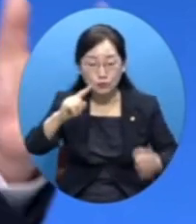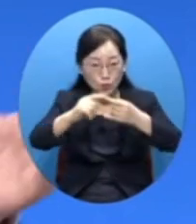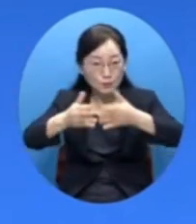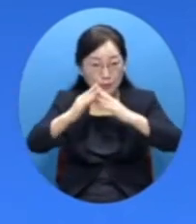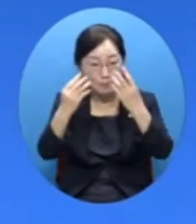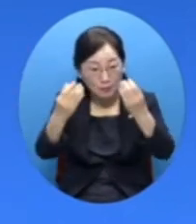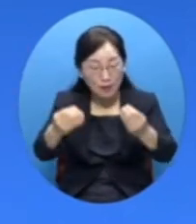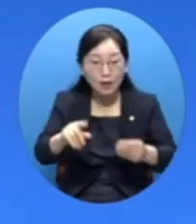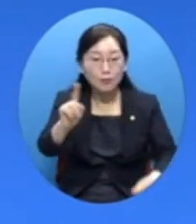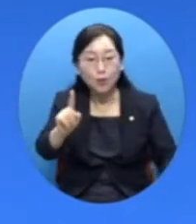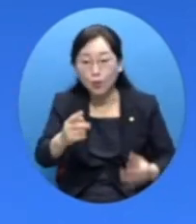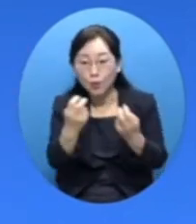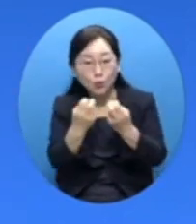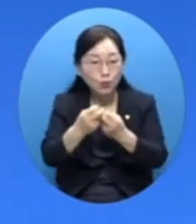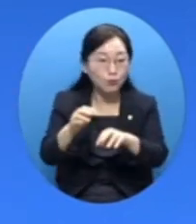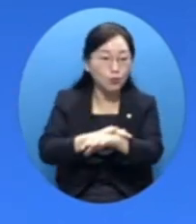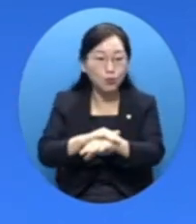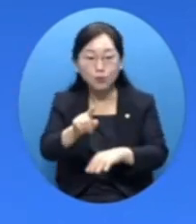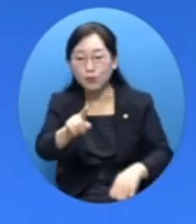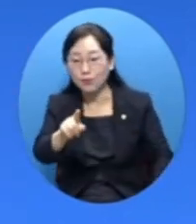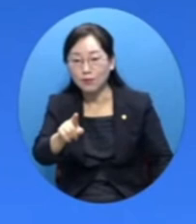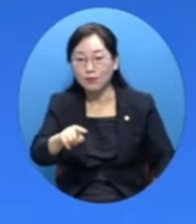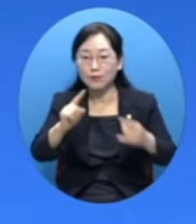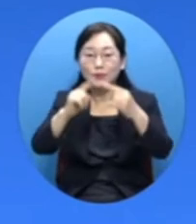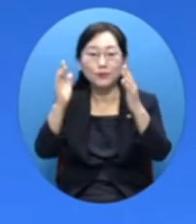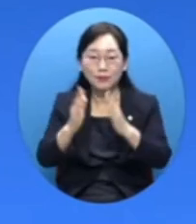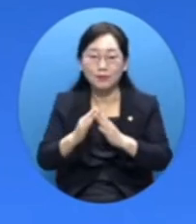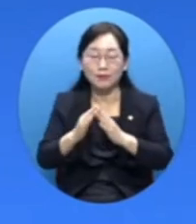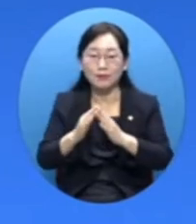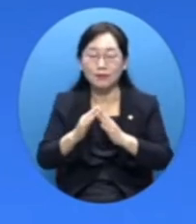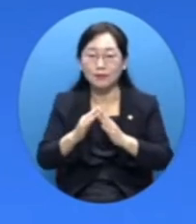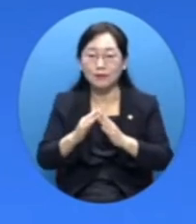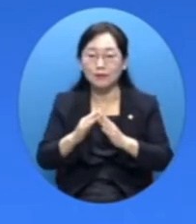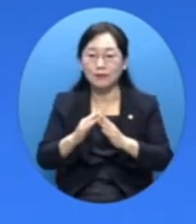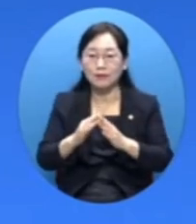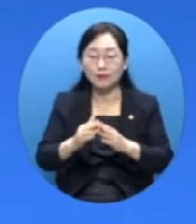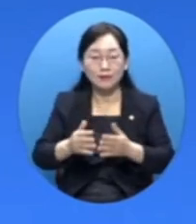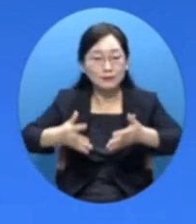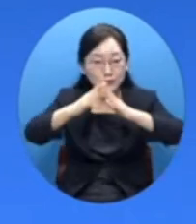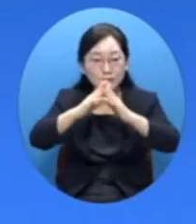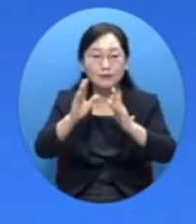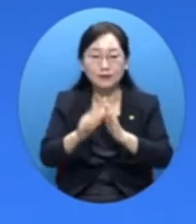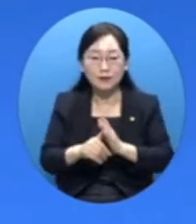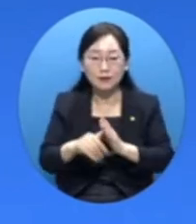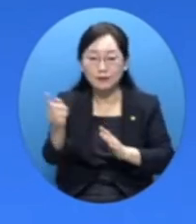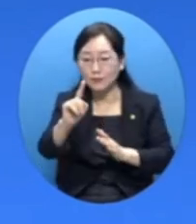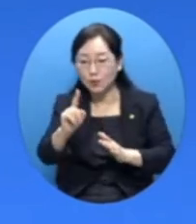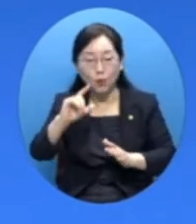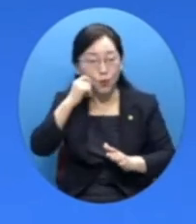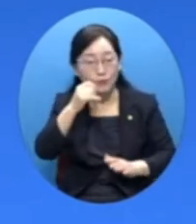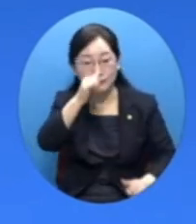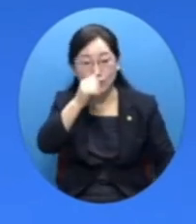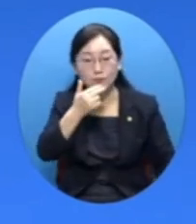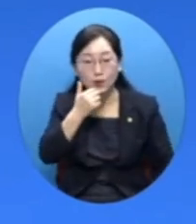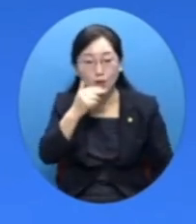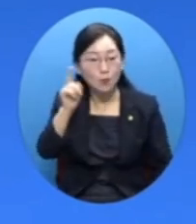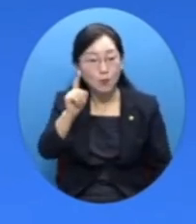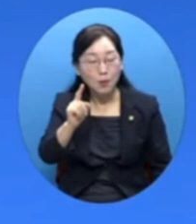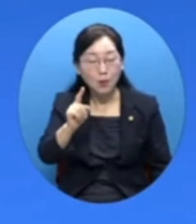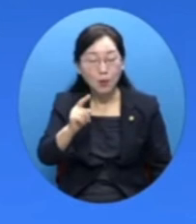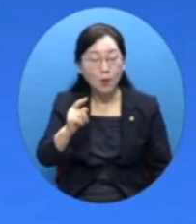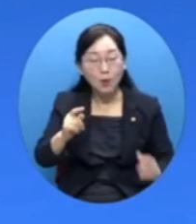어떻게 교회를 지었고이 교회가 그 지어질 때 어떤 어려움이 있었는지 가서